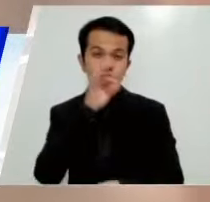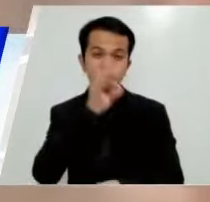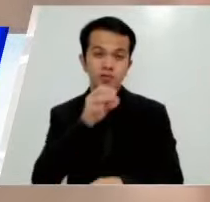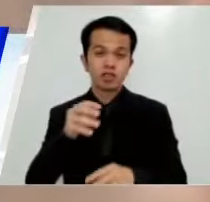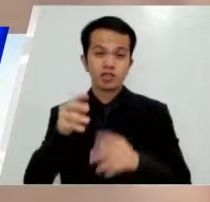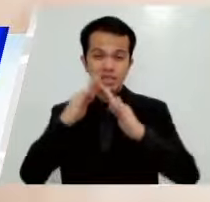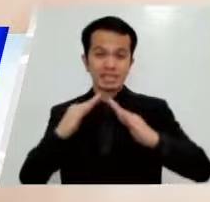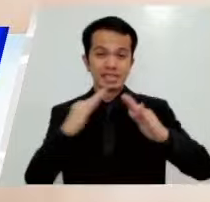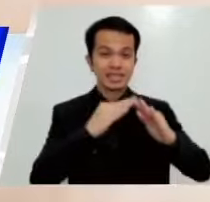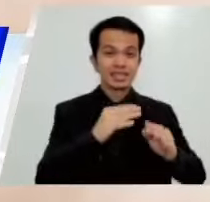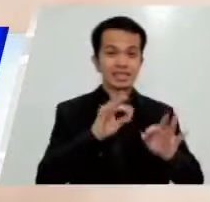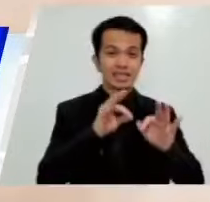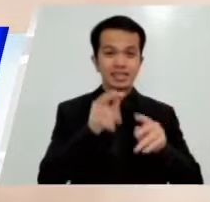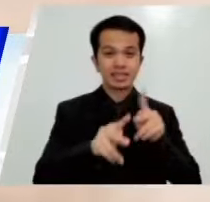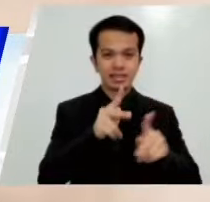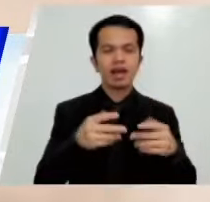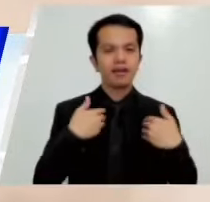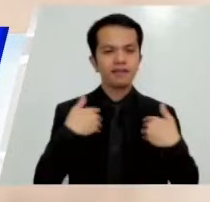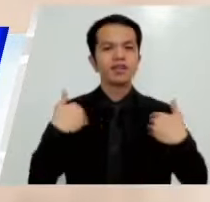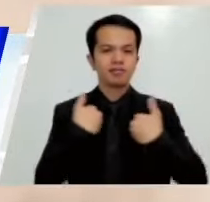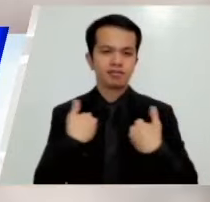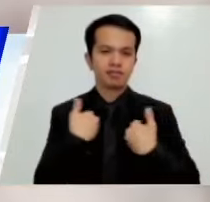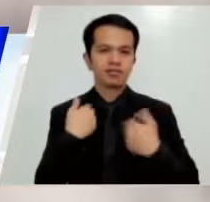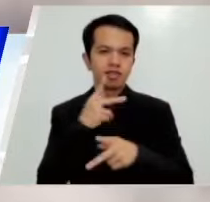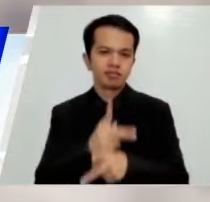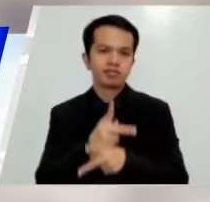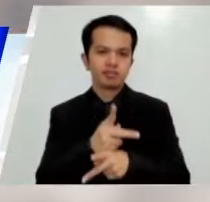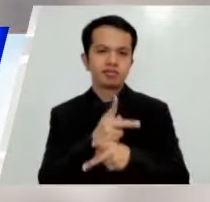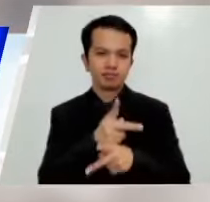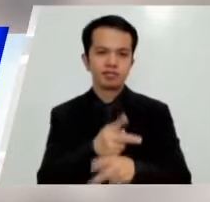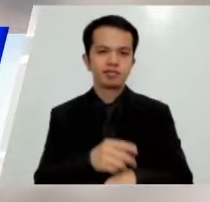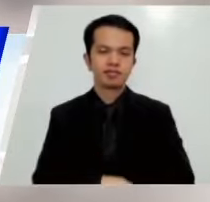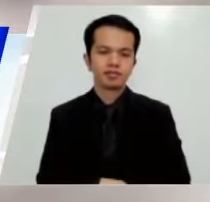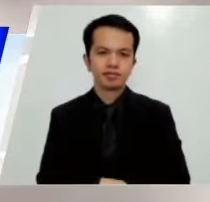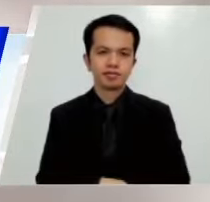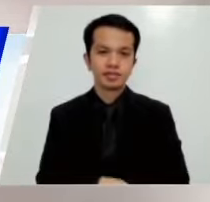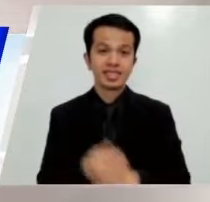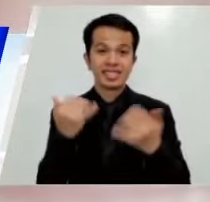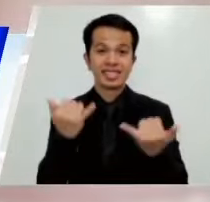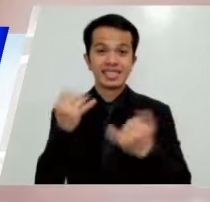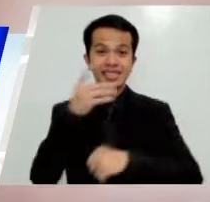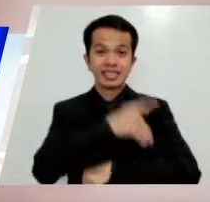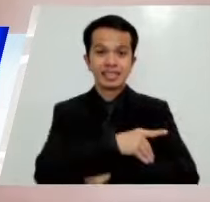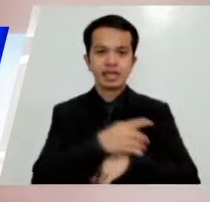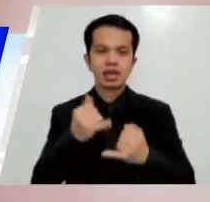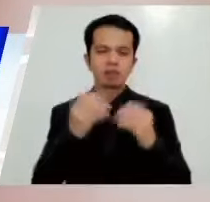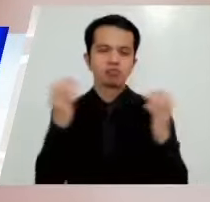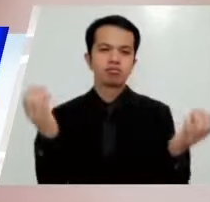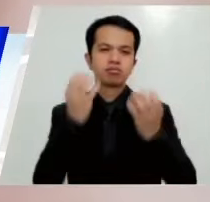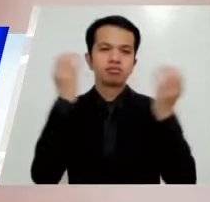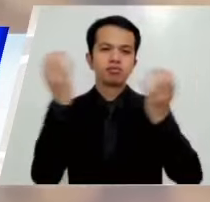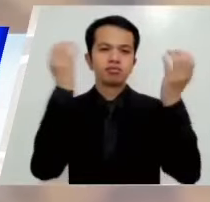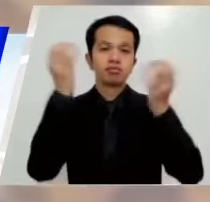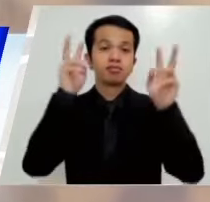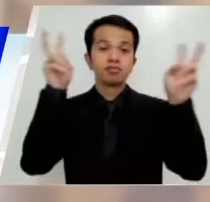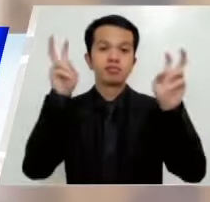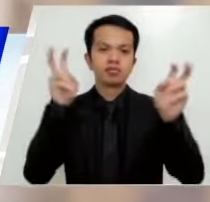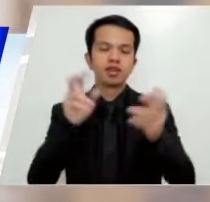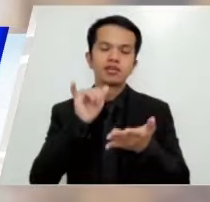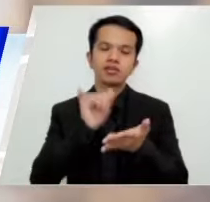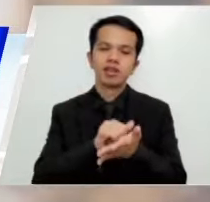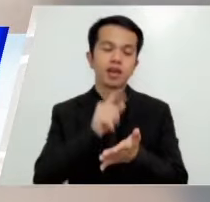alagang hayop sa bahay ayon sa isang SWS survey. Ngayong araw, ipinagdiriwang natin ang pinakamamahal